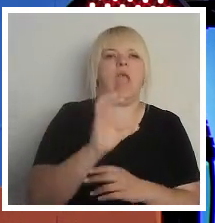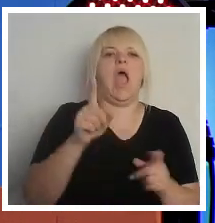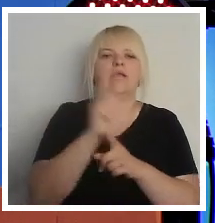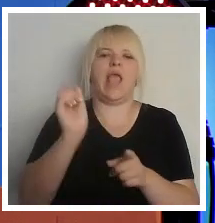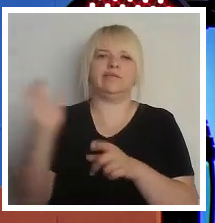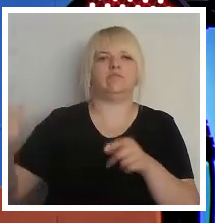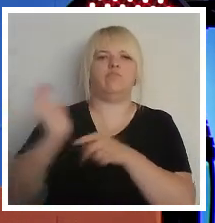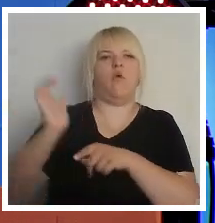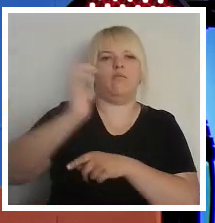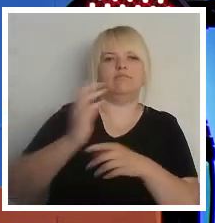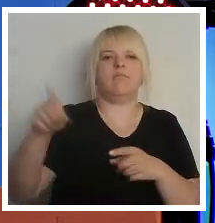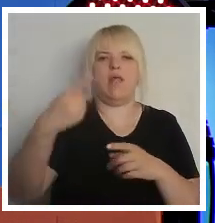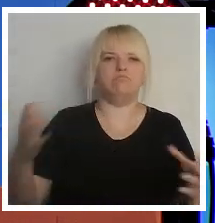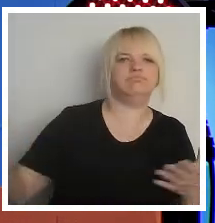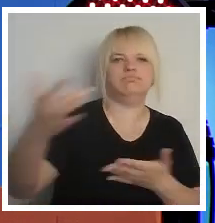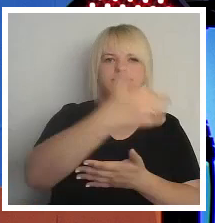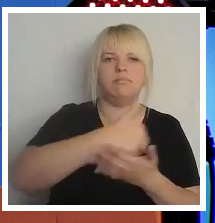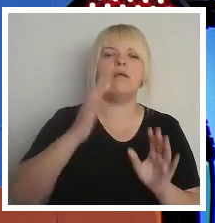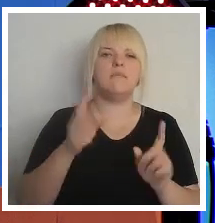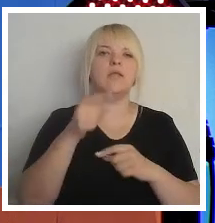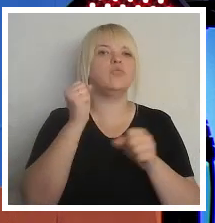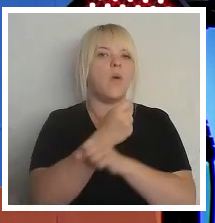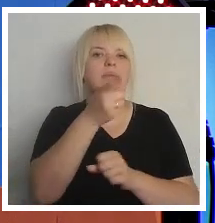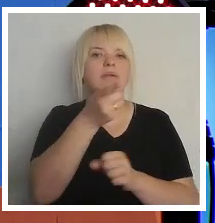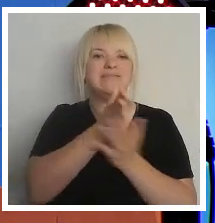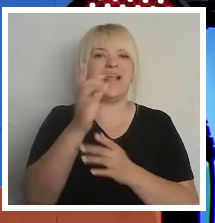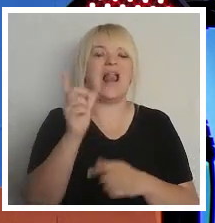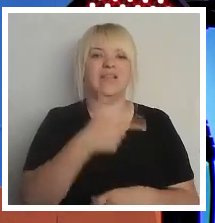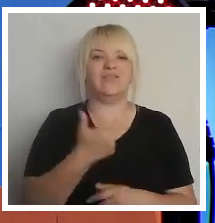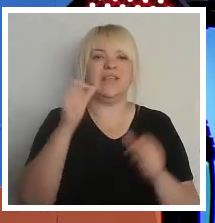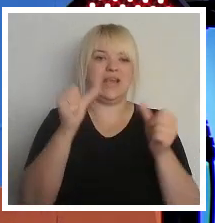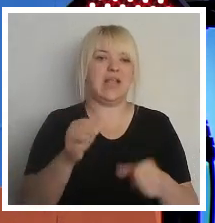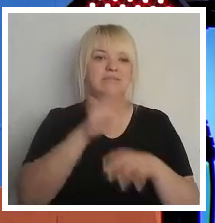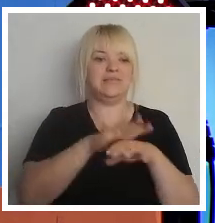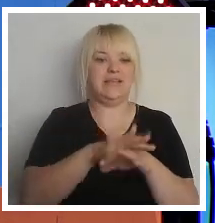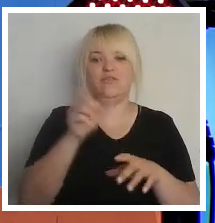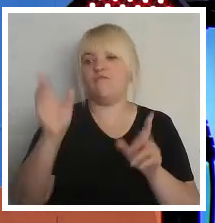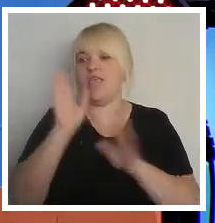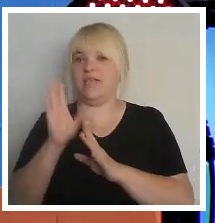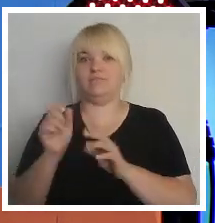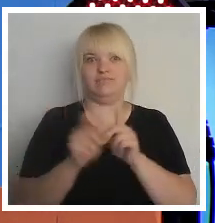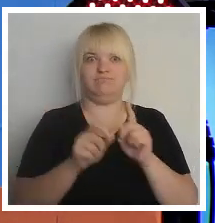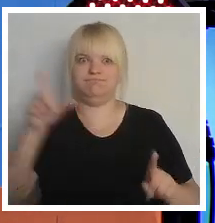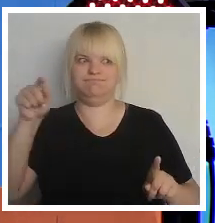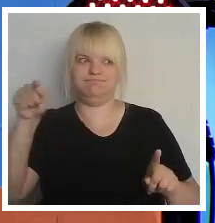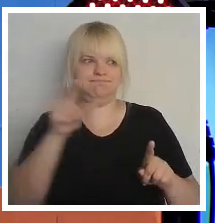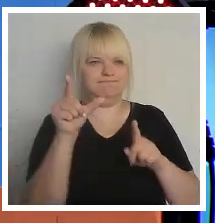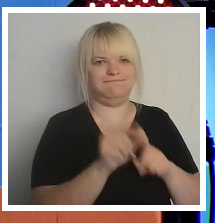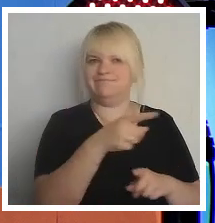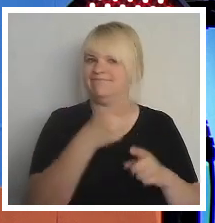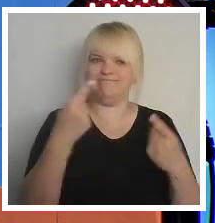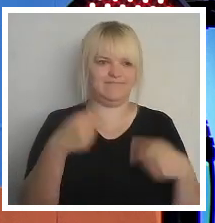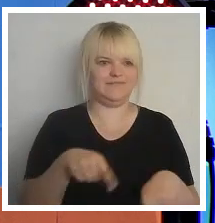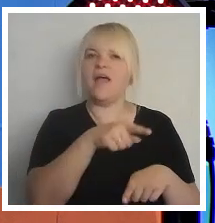Bet tomēr tā tendence attiecībā pret Latvijas reklāmas tirgu ir graujoša. Un, nu, es teiktu, ka tas ir pēdējais brīdis, bet